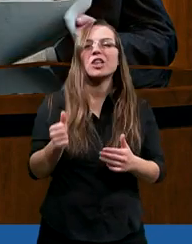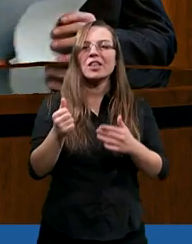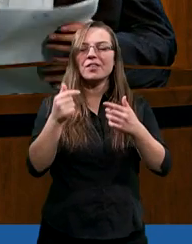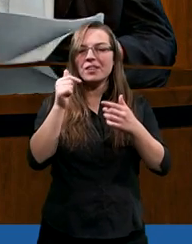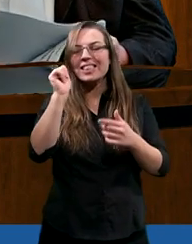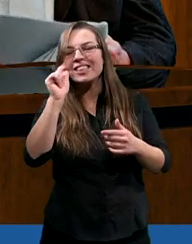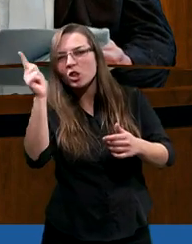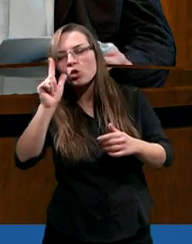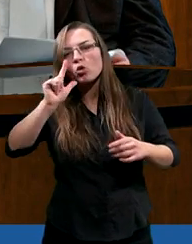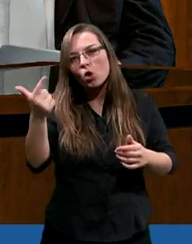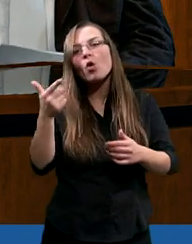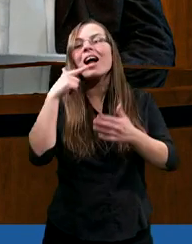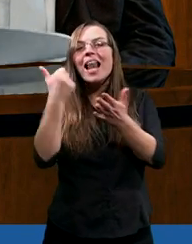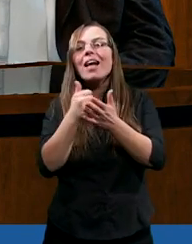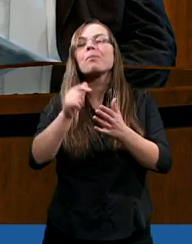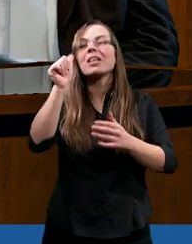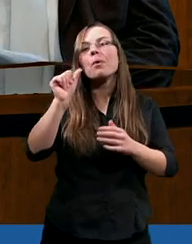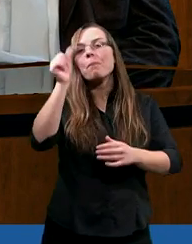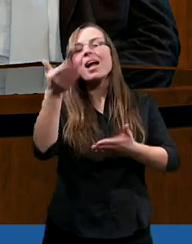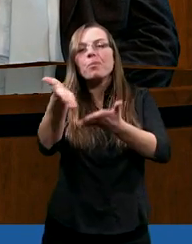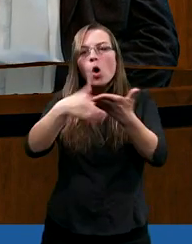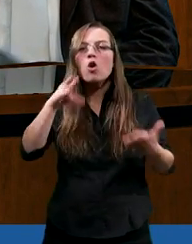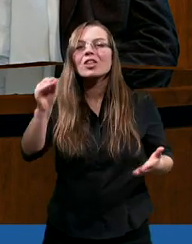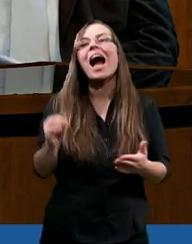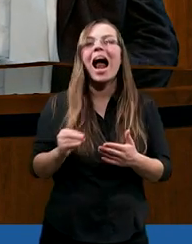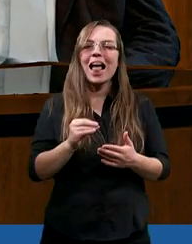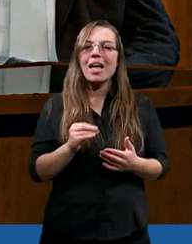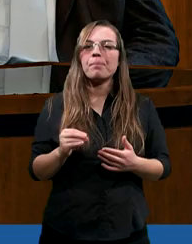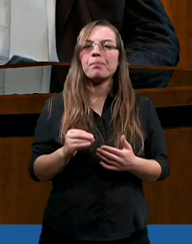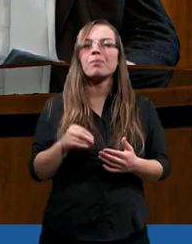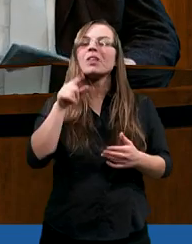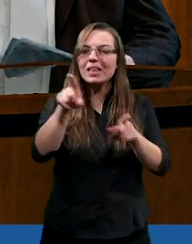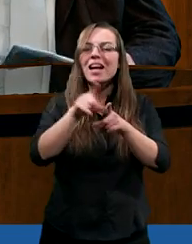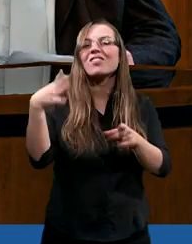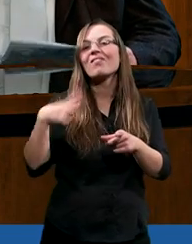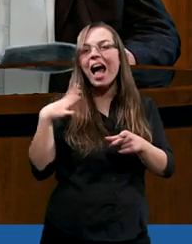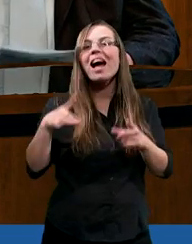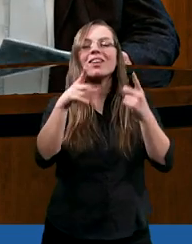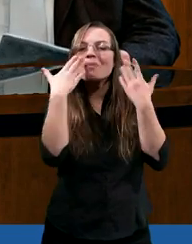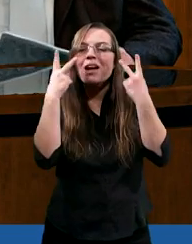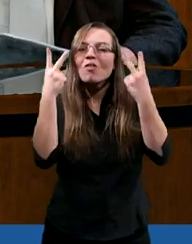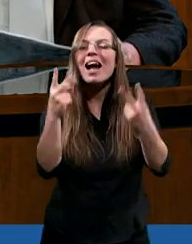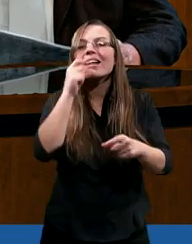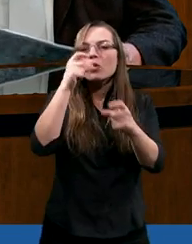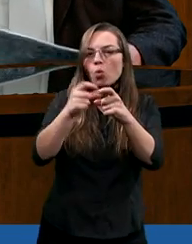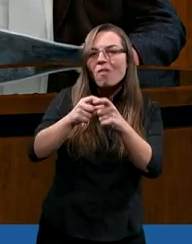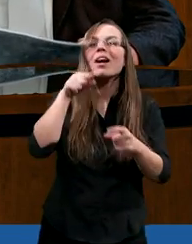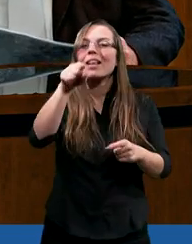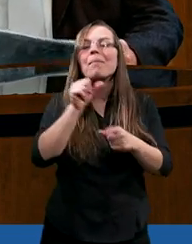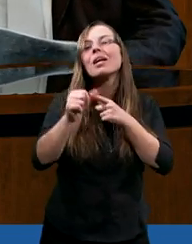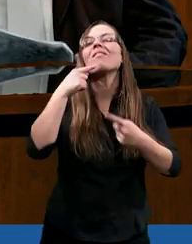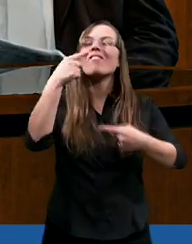w drugim liście i w pierwszym rozdziale. Też bardzo ważne słowa tam są